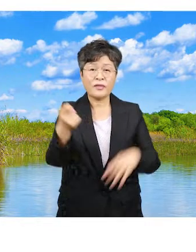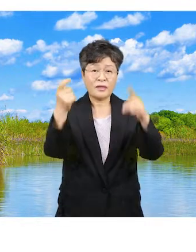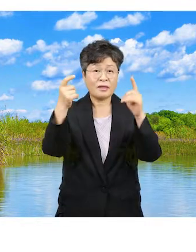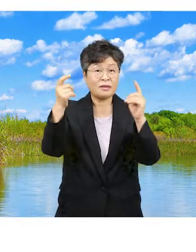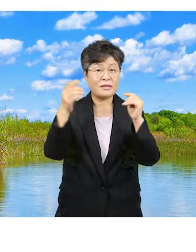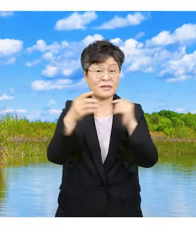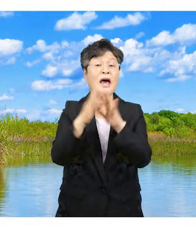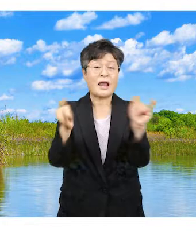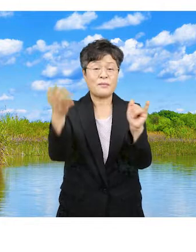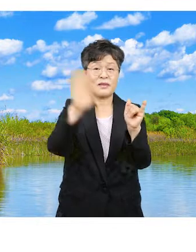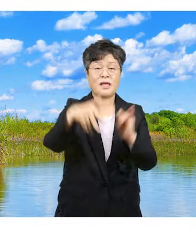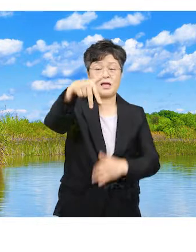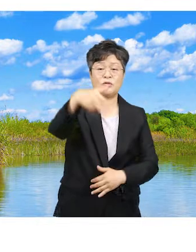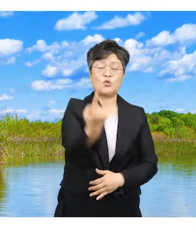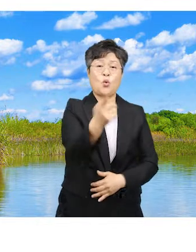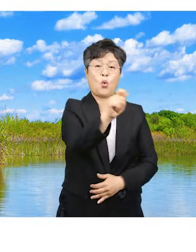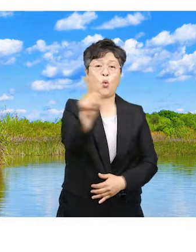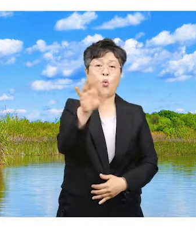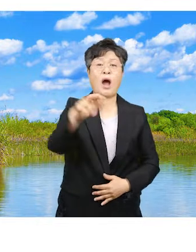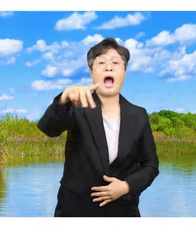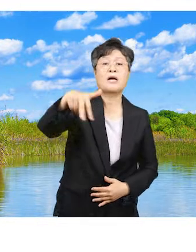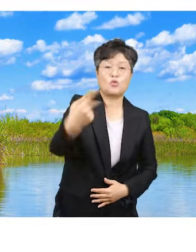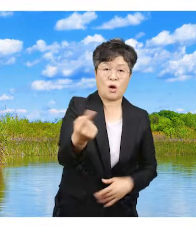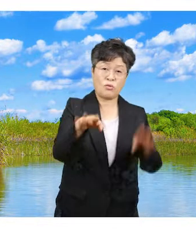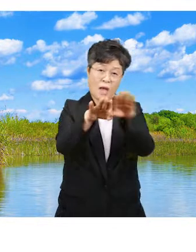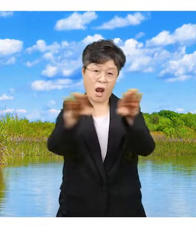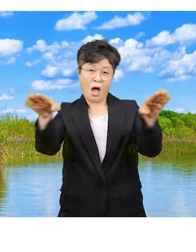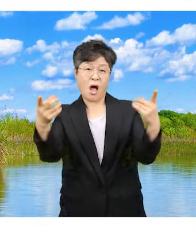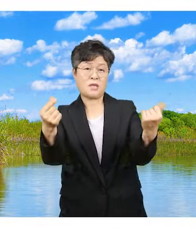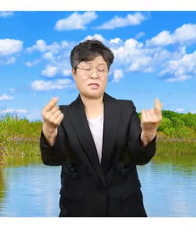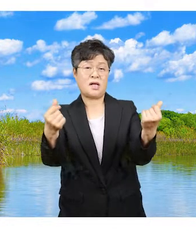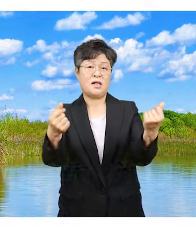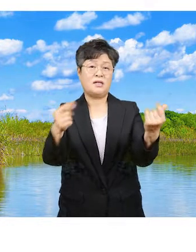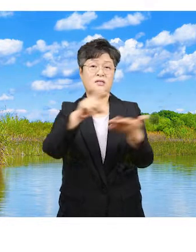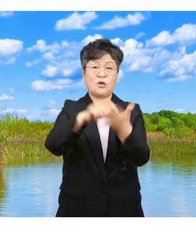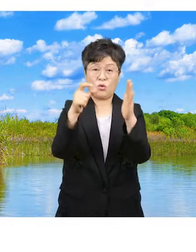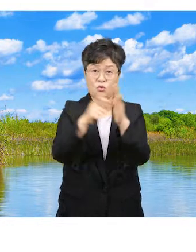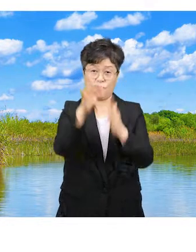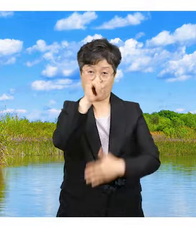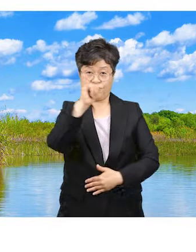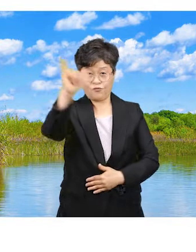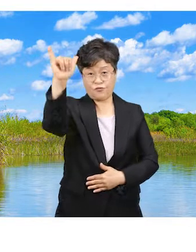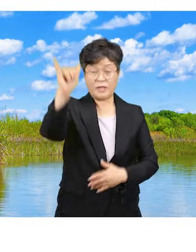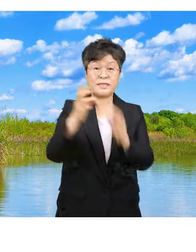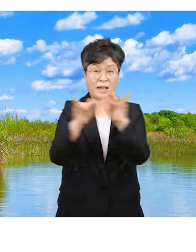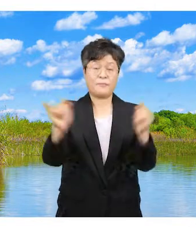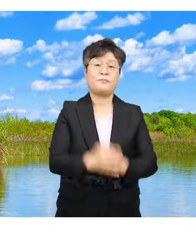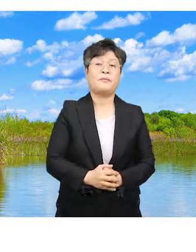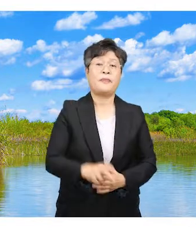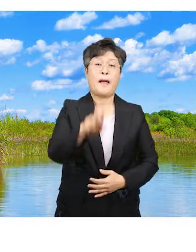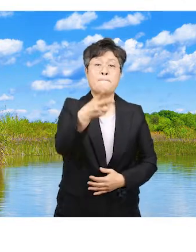했죠. 정암 조광조 선생님과 어깨를 나란히 할 정도로 매우 뛰어난 인물이었고요.